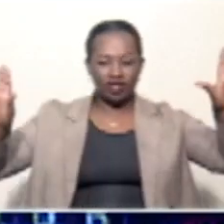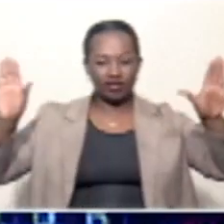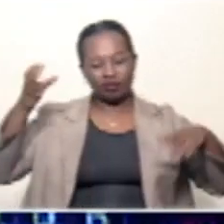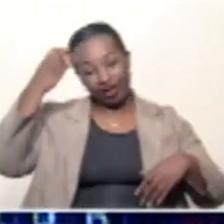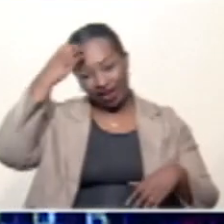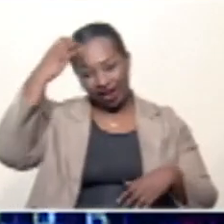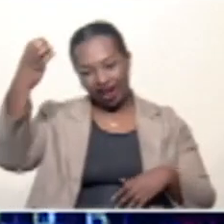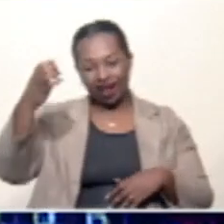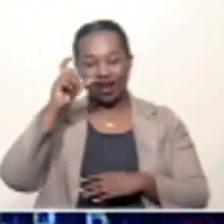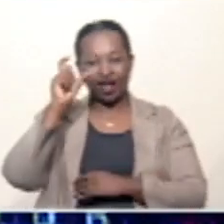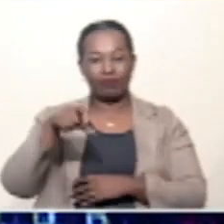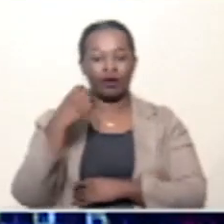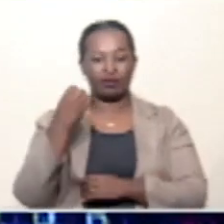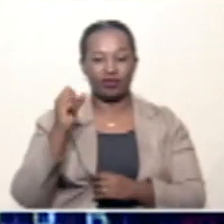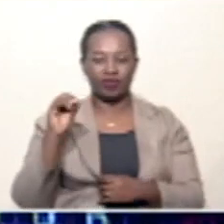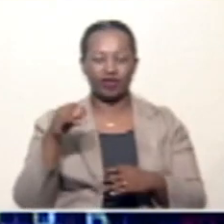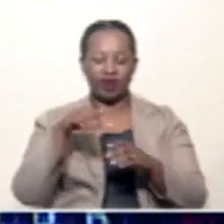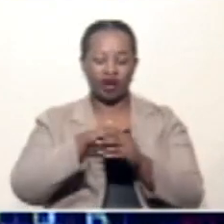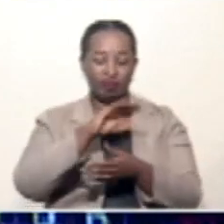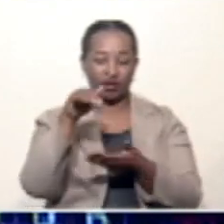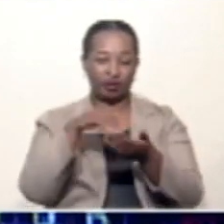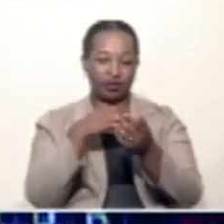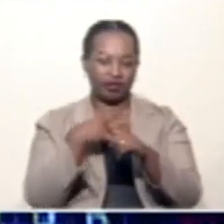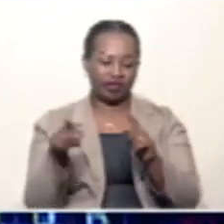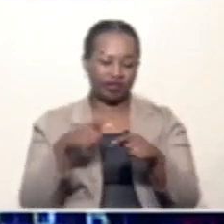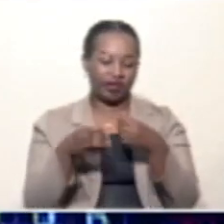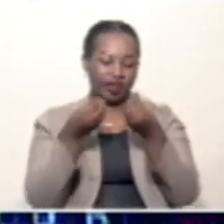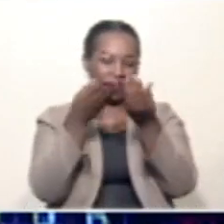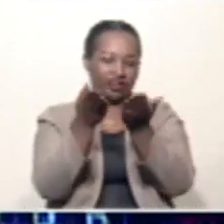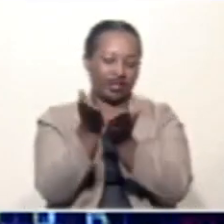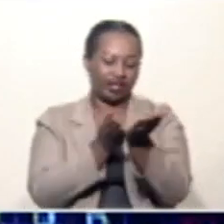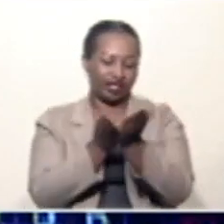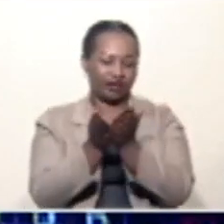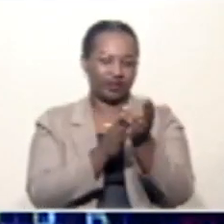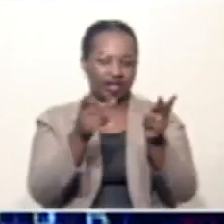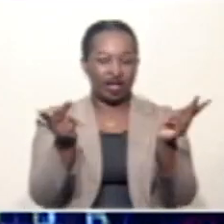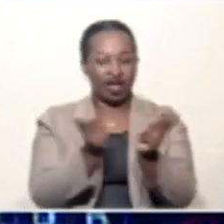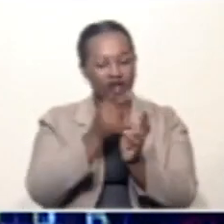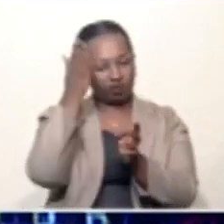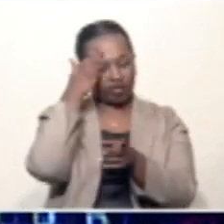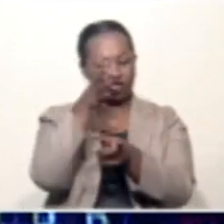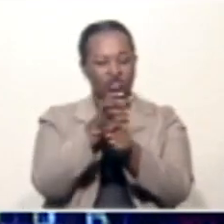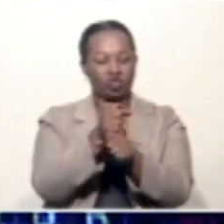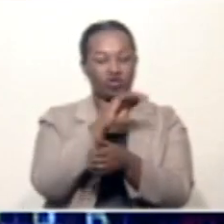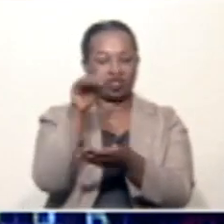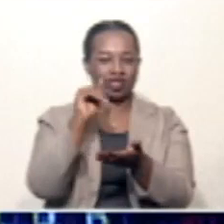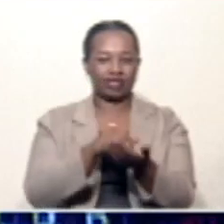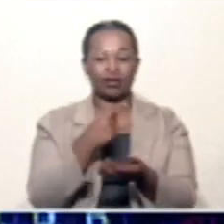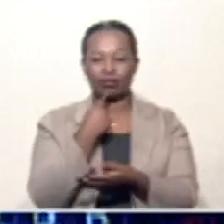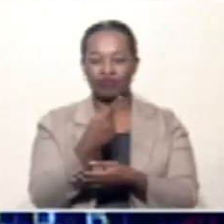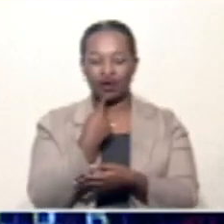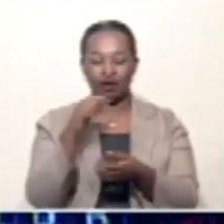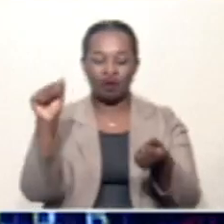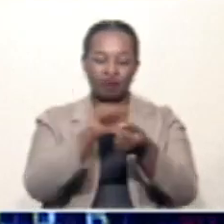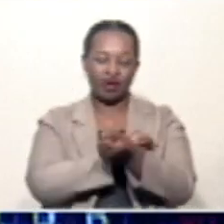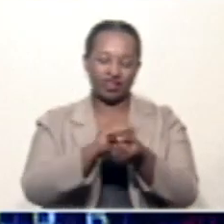basaga 50, harimo n'ibigo bitandukanye bahatangira serivisi mu gice cyahazwi nka Kicukiro Centre, bavuga ko